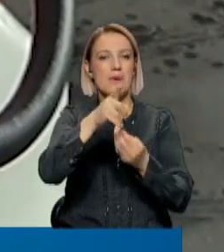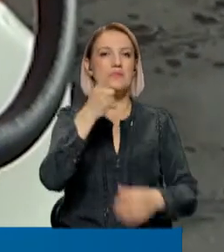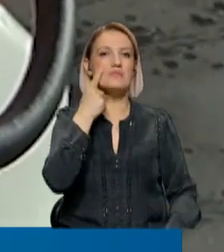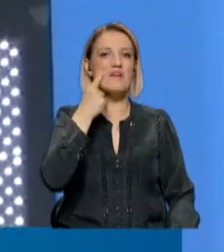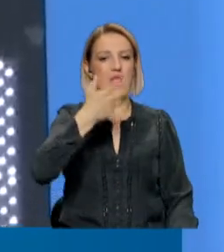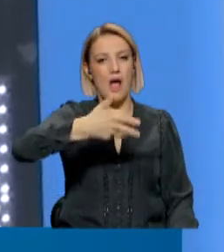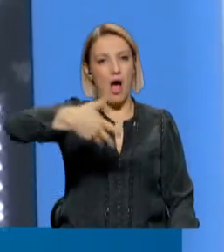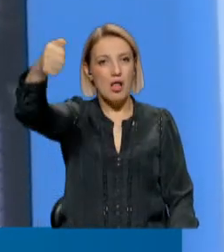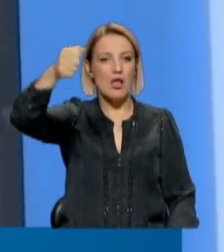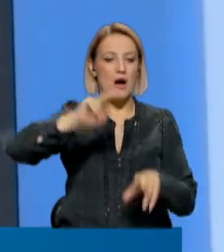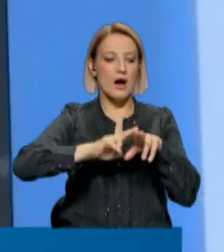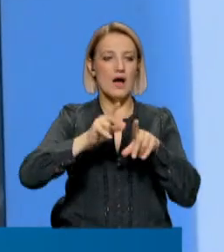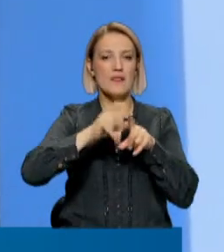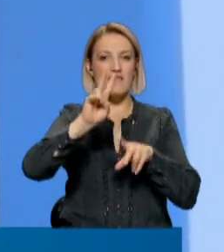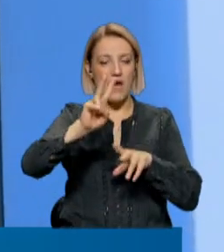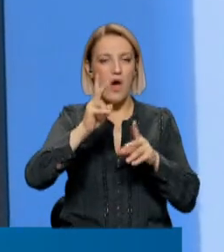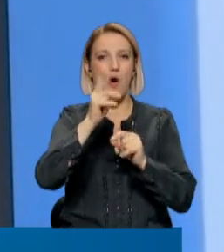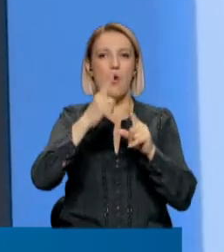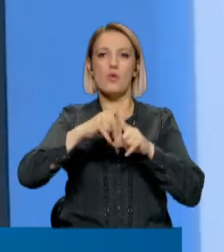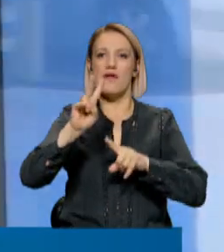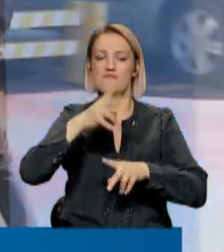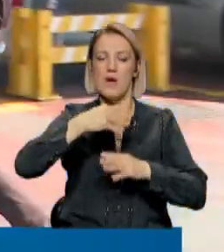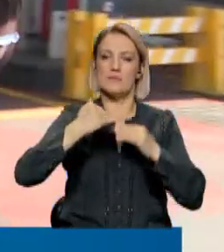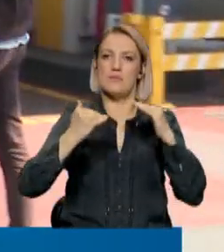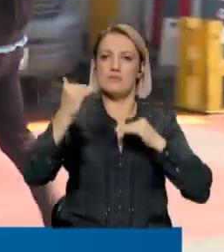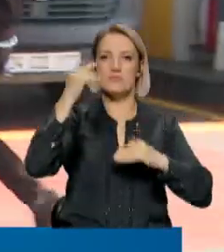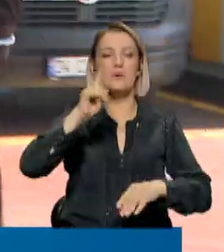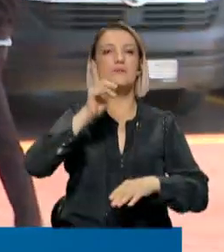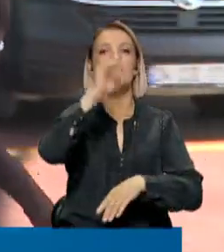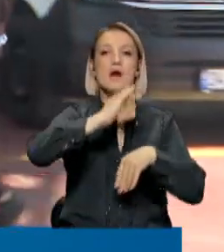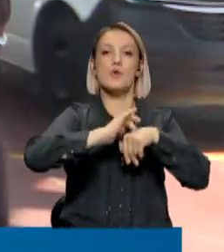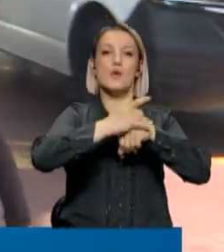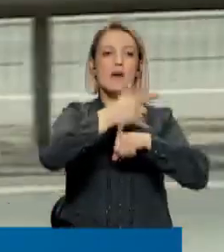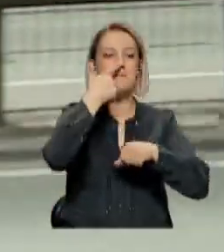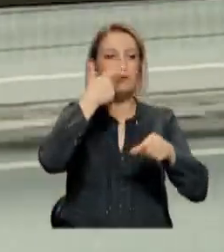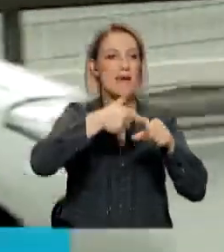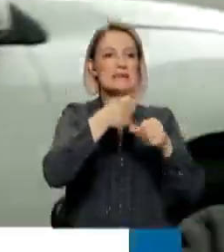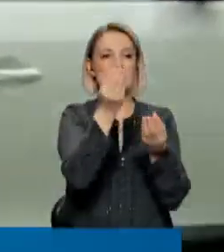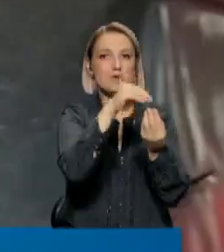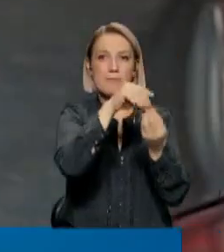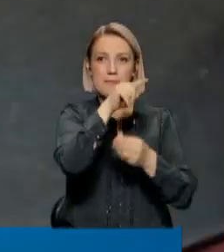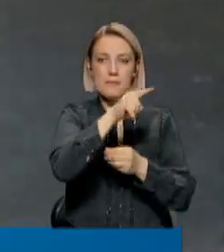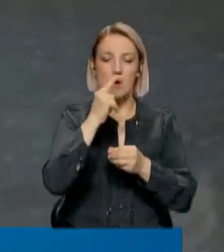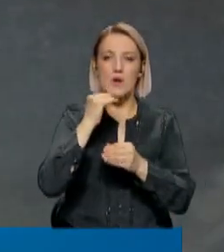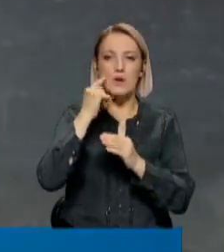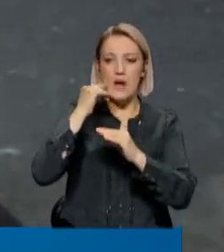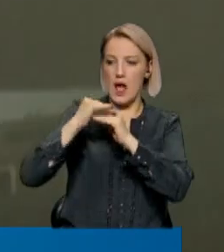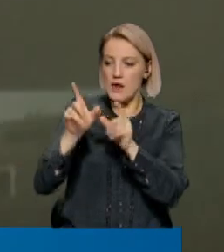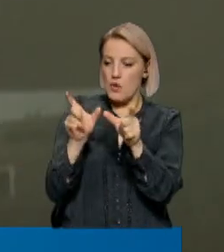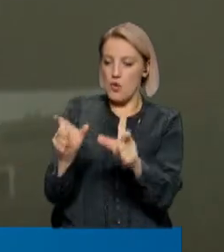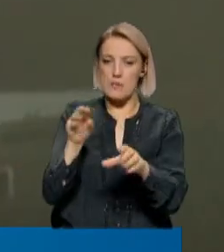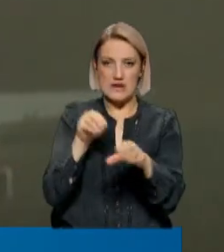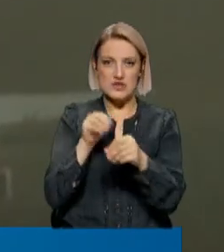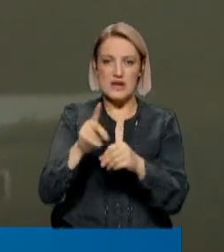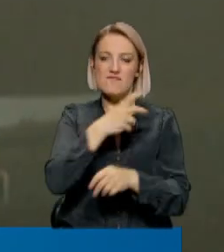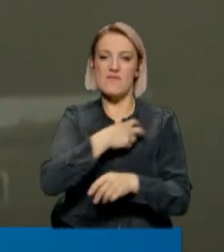devletin aldığı KDV ve ÖTV de yükseliyor. Oysa diğer ülkelerde akaryakıt zamlarından tüketiciyi korumak için peş